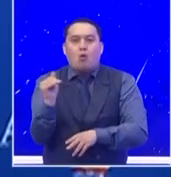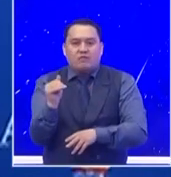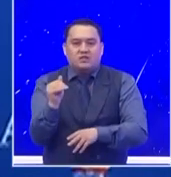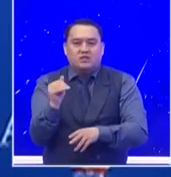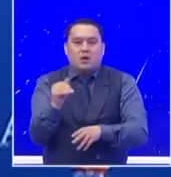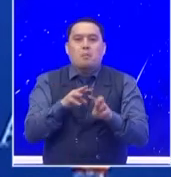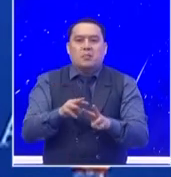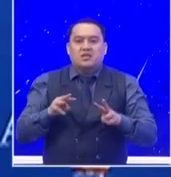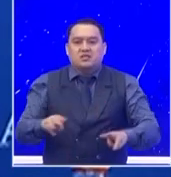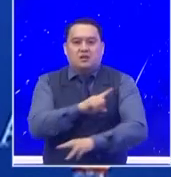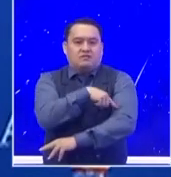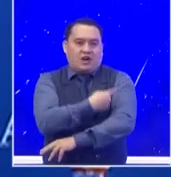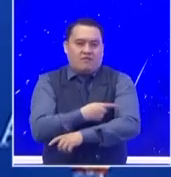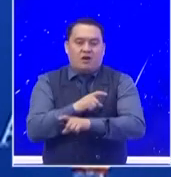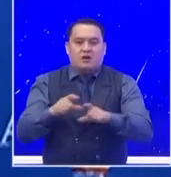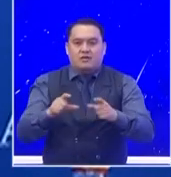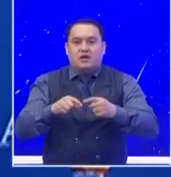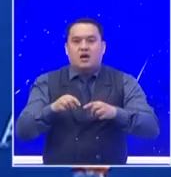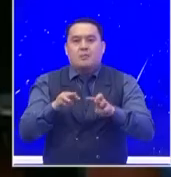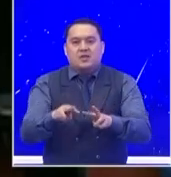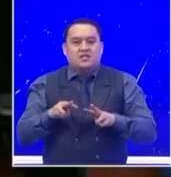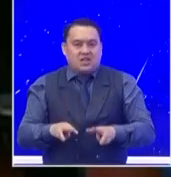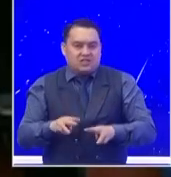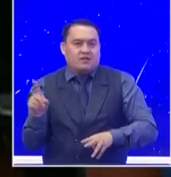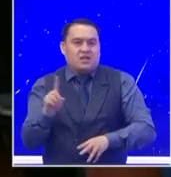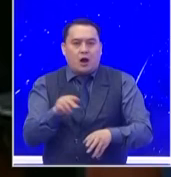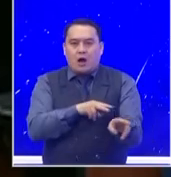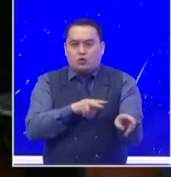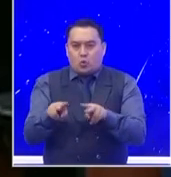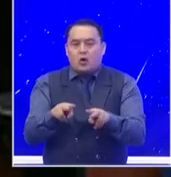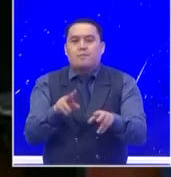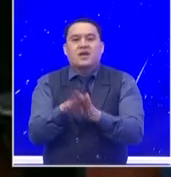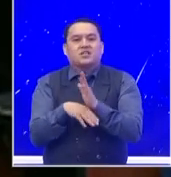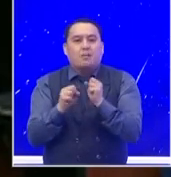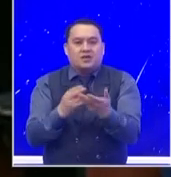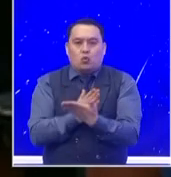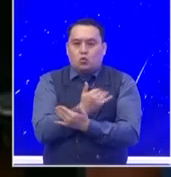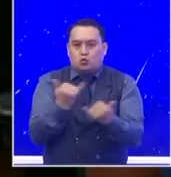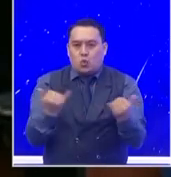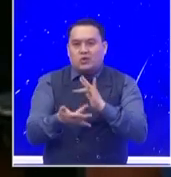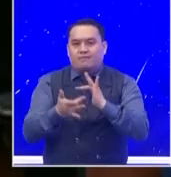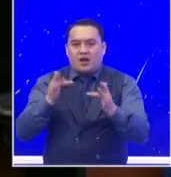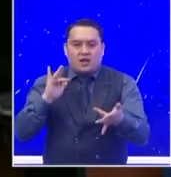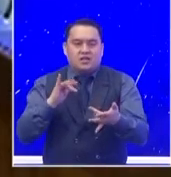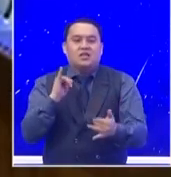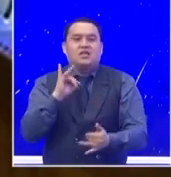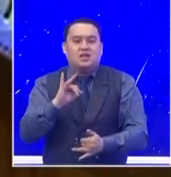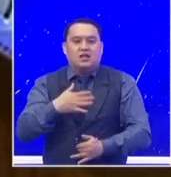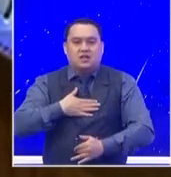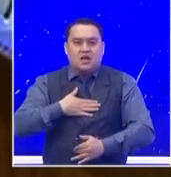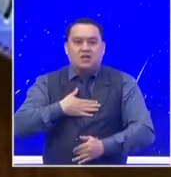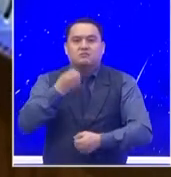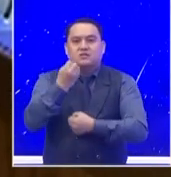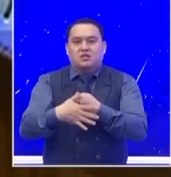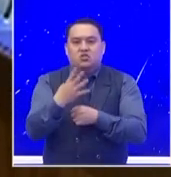страницей Министерства здравоохранения, Комитета по качеству и контролю безопасности товаров и услуг в социальных сетях и на наш